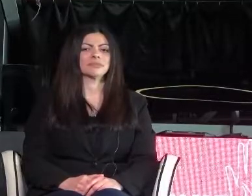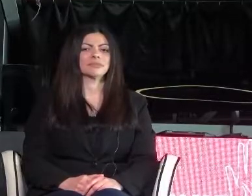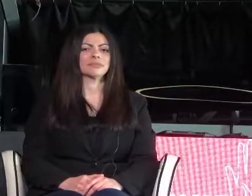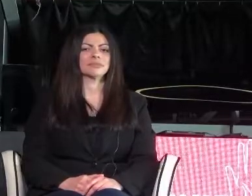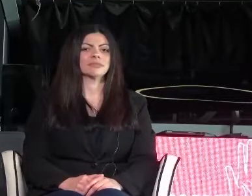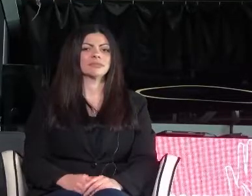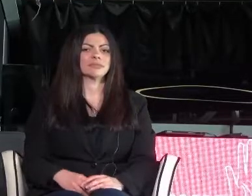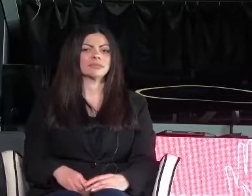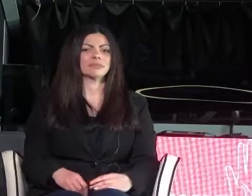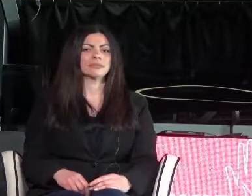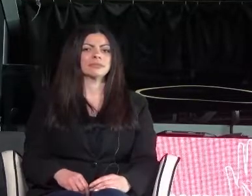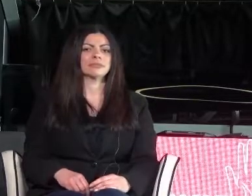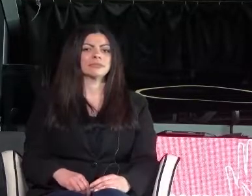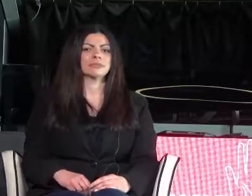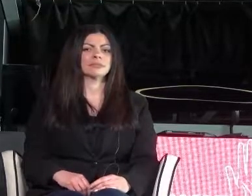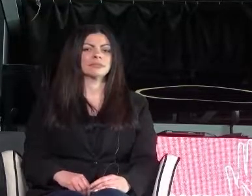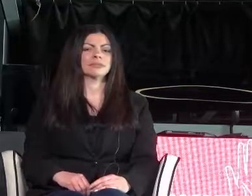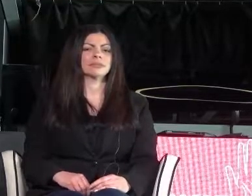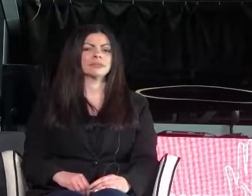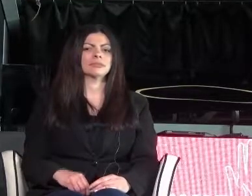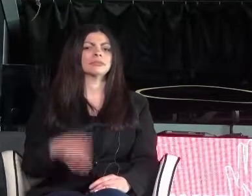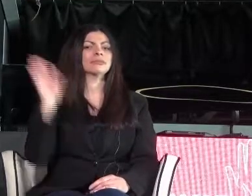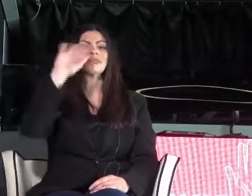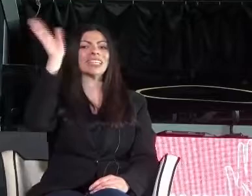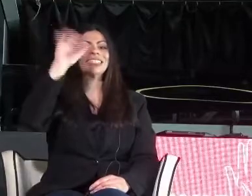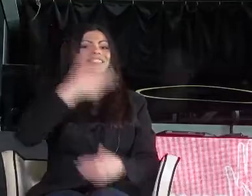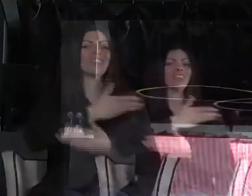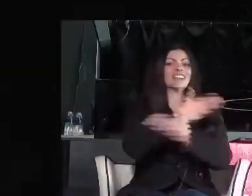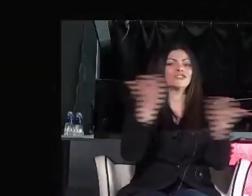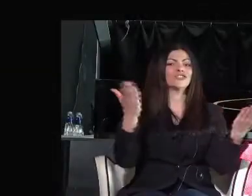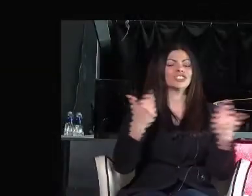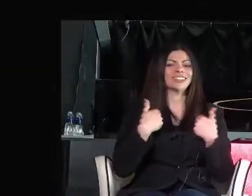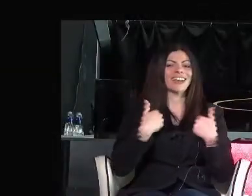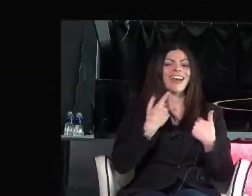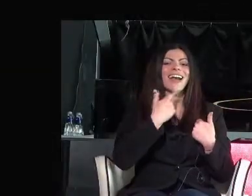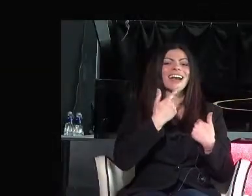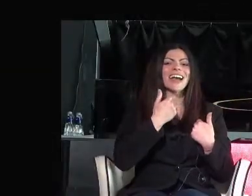So, hello everyone, my name is Bayram and thank you for being here.